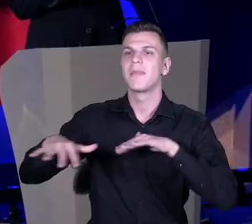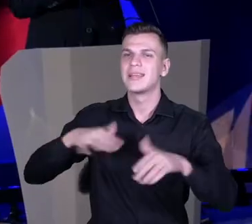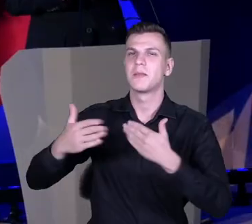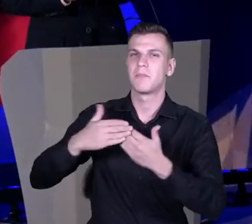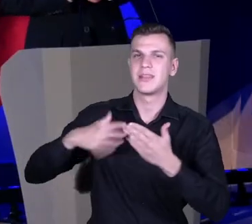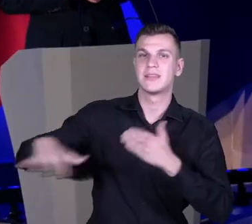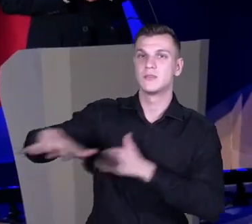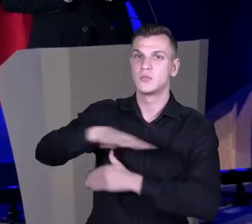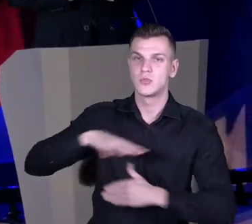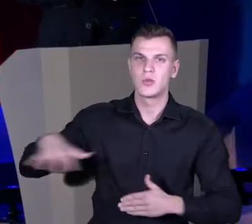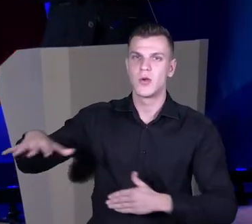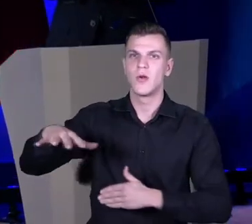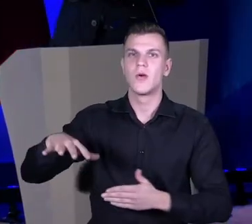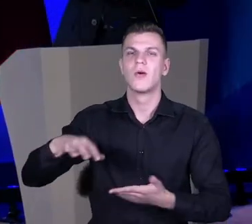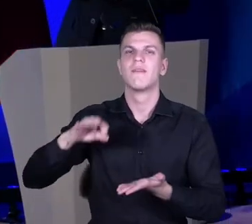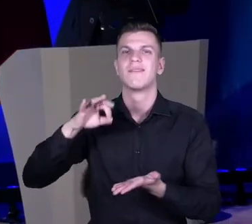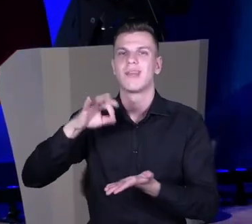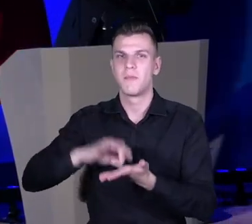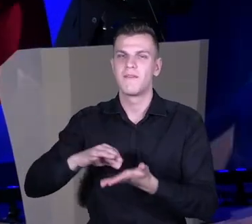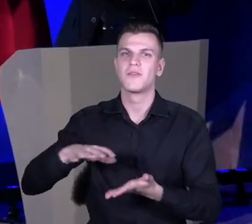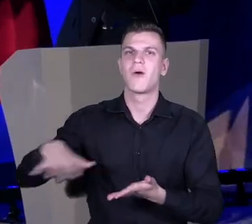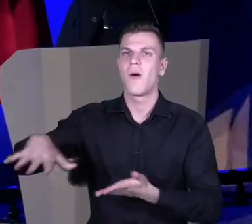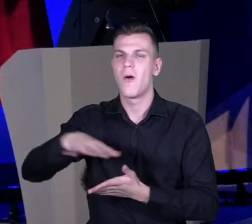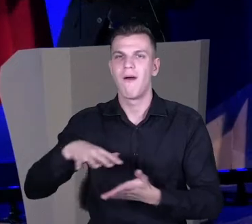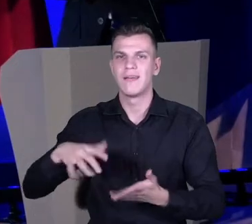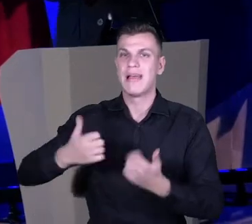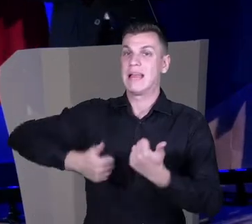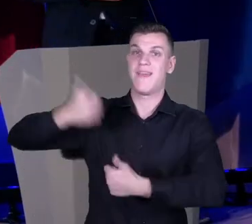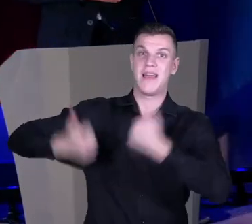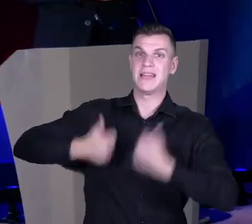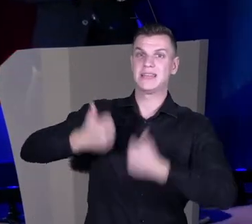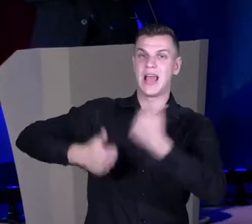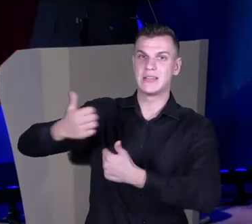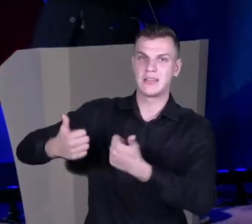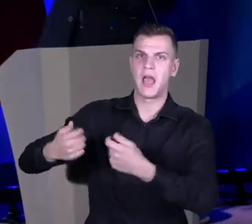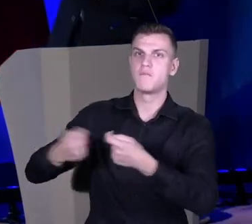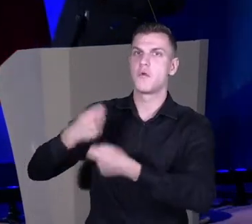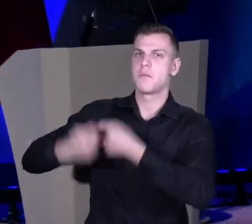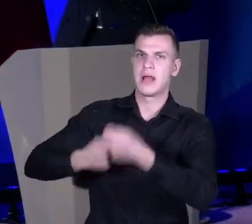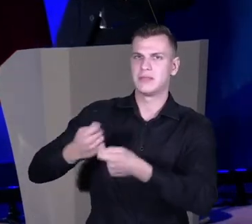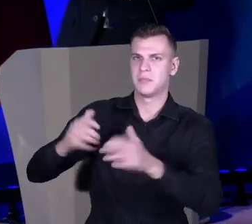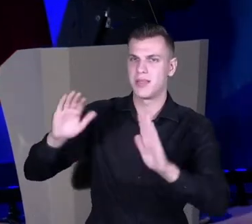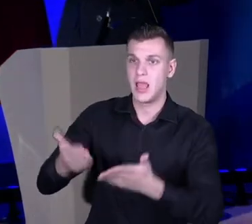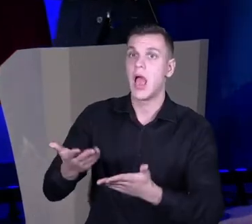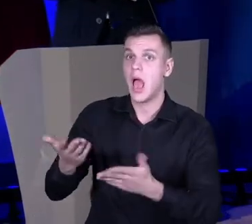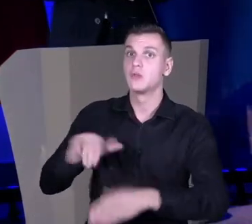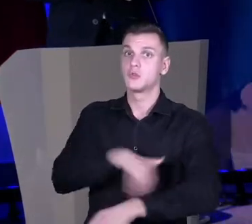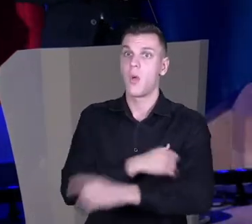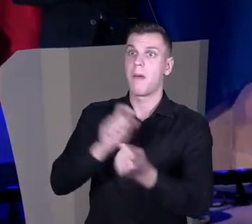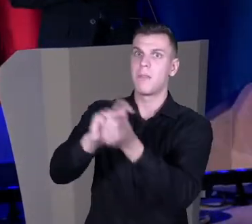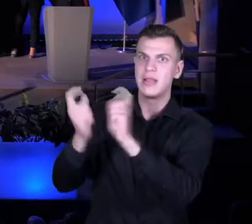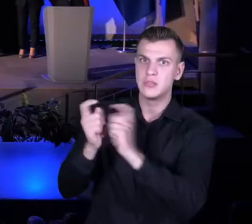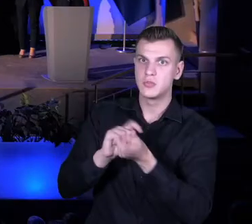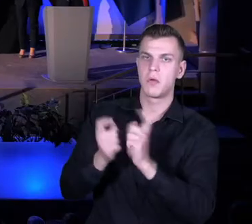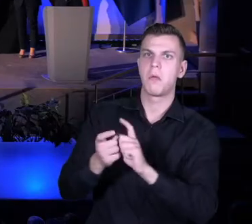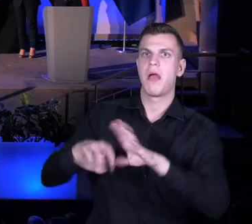tam lokalnie powstaje jakaś taka dynamika bardziej rywalizacji niż współpracy, więc tym bardziej chcemy docenić ten wysiłek wszystkich szkół, które